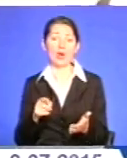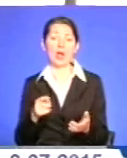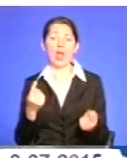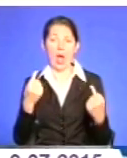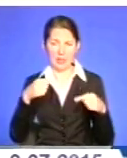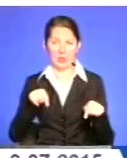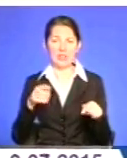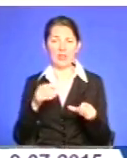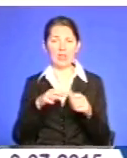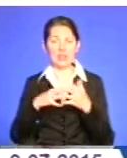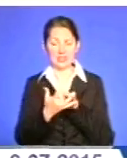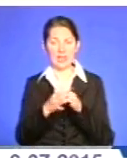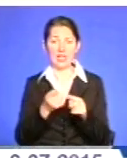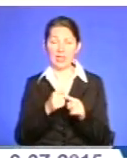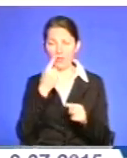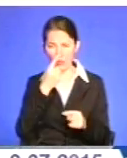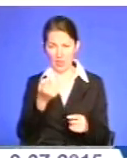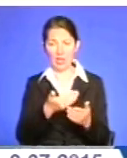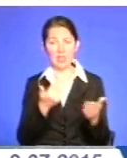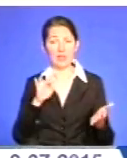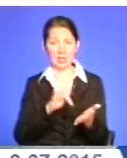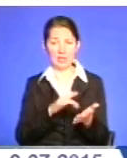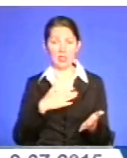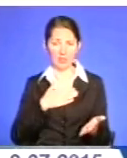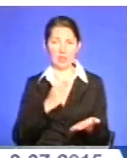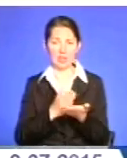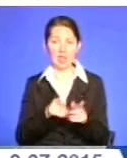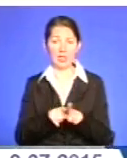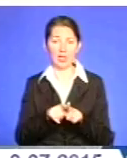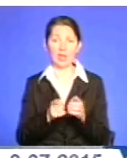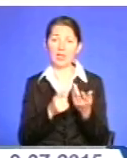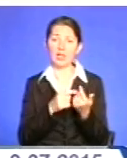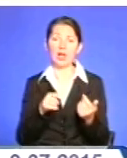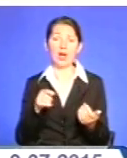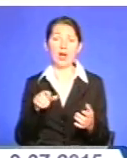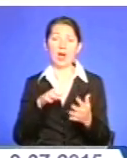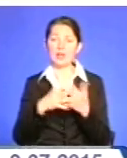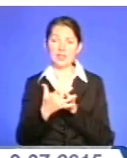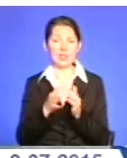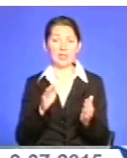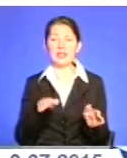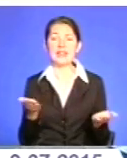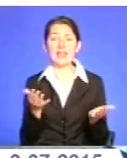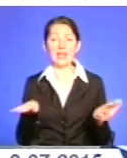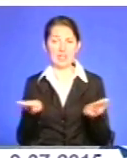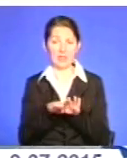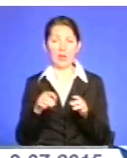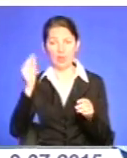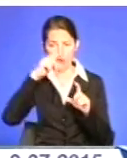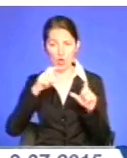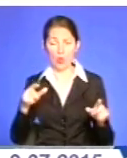які віддалені, набагато віддалені від центрів, у нас є таких пару сіл, де закриваються школи, вони бояться, що це село, ну, приречене на